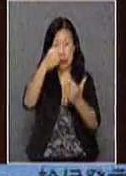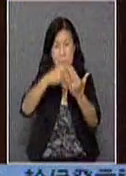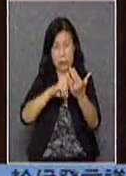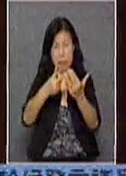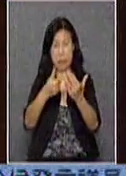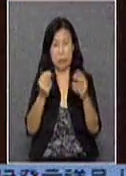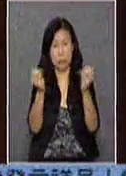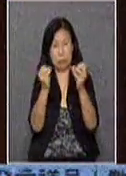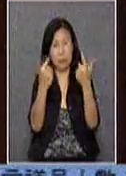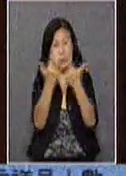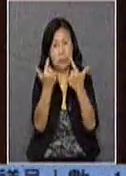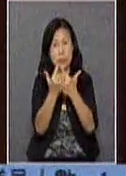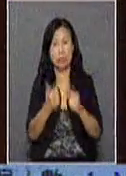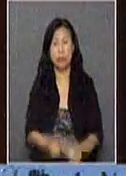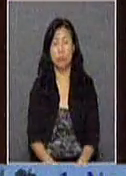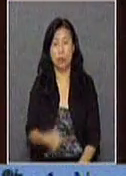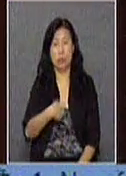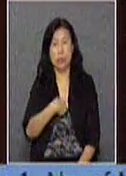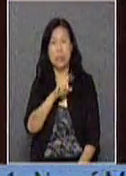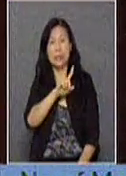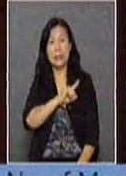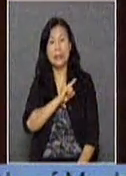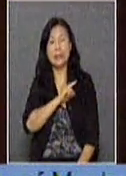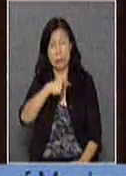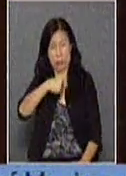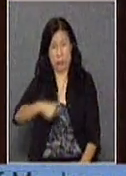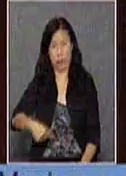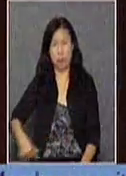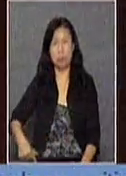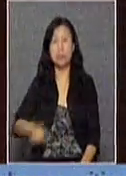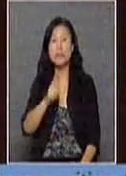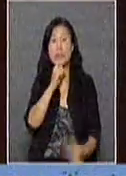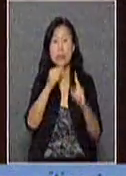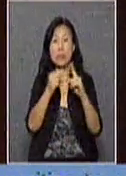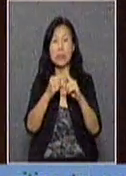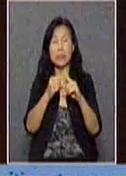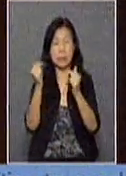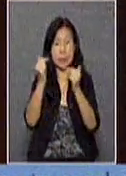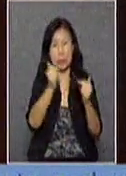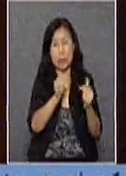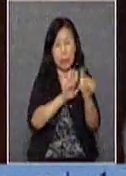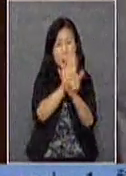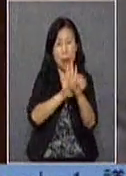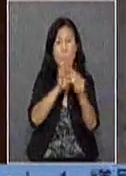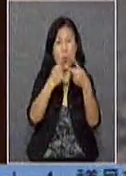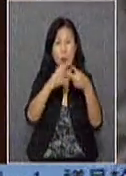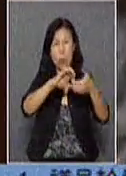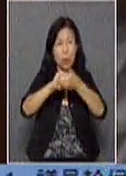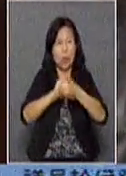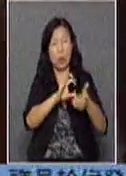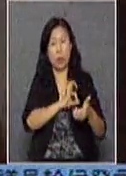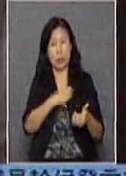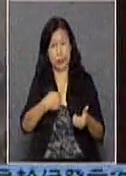候咧，我係想就議員咧，有人咧係不斷抹黑工聯會同埋本